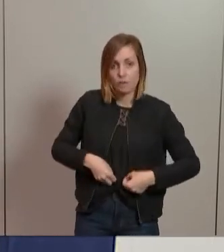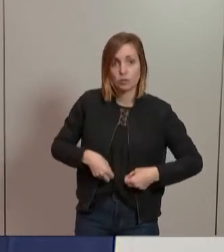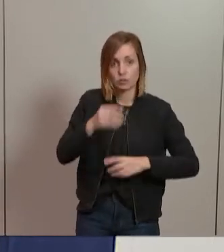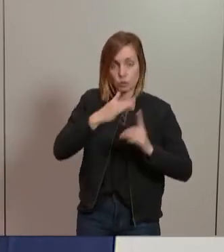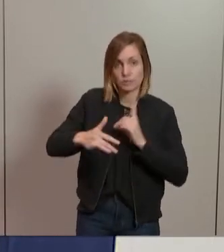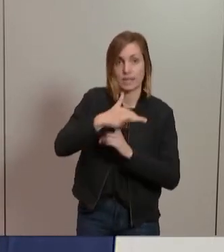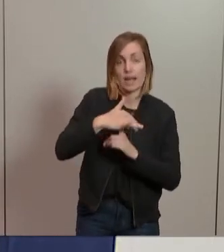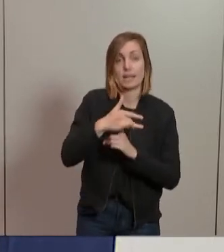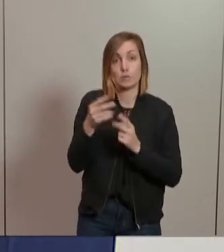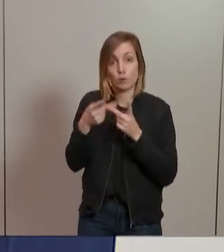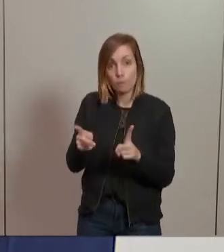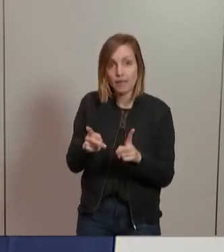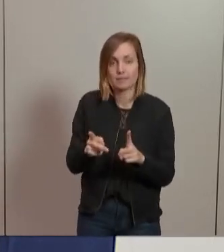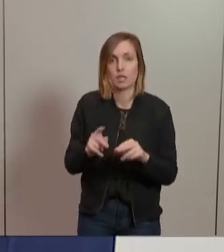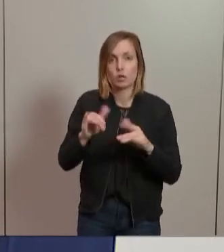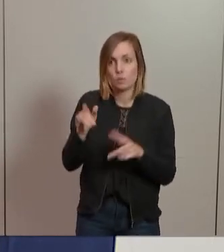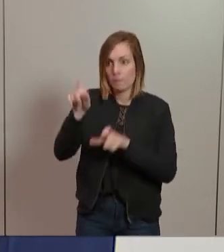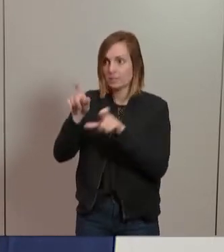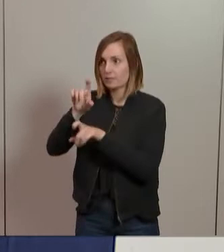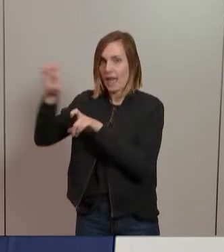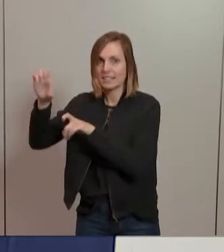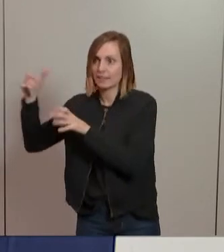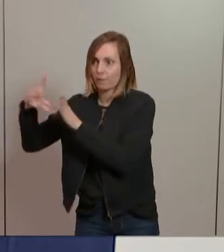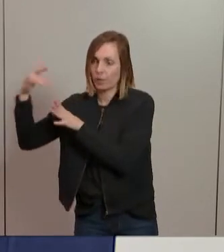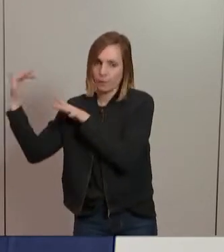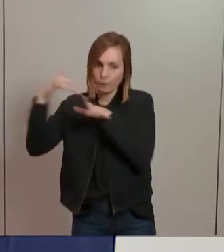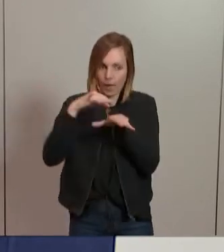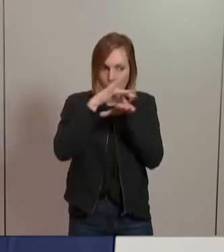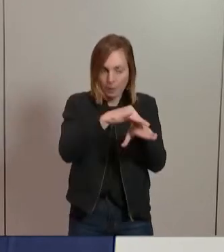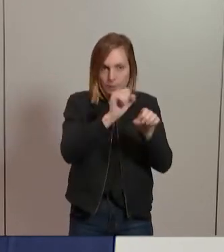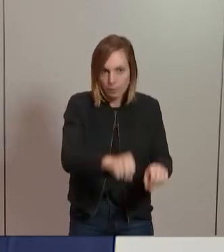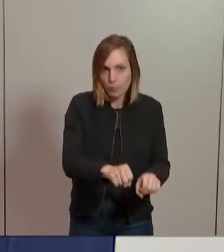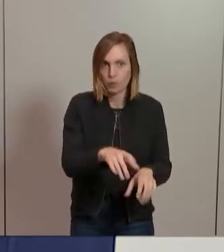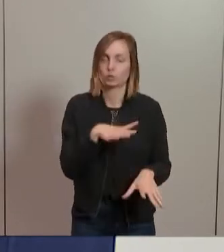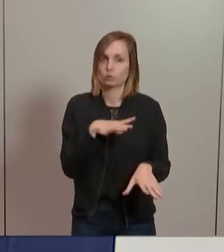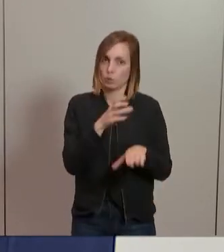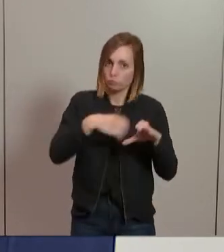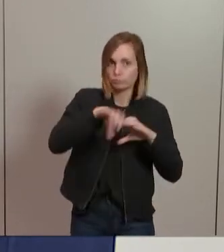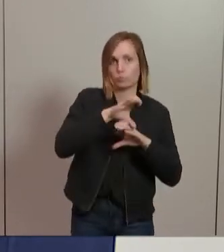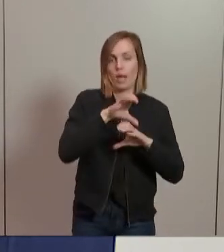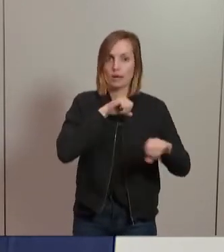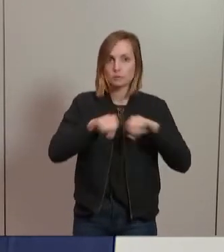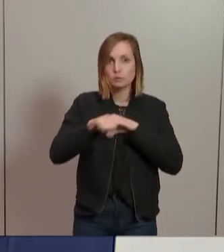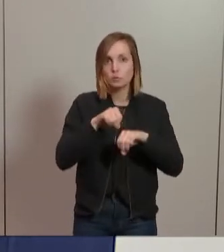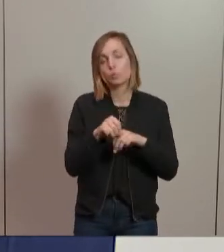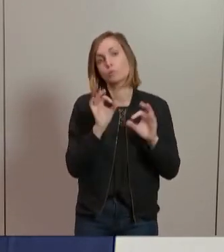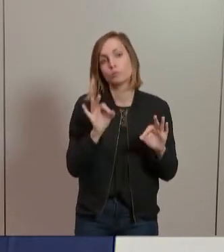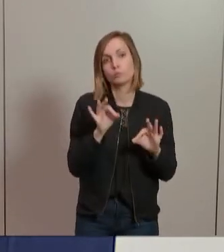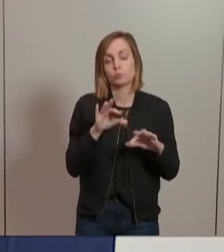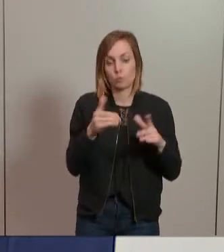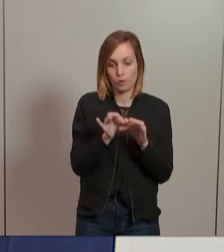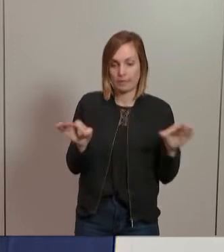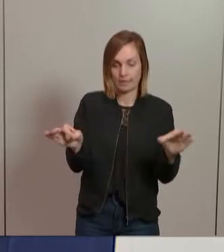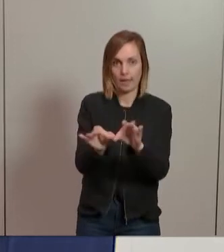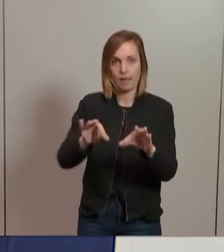des campements illicites et accompagnement des migrants d'Europe de l'Est, ainsi que sur des actions complémentaires et notamment la gestion des terrains